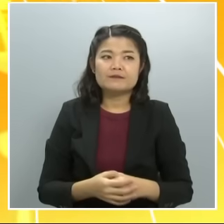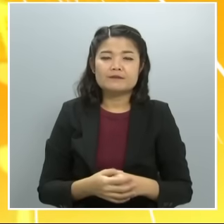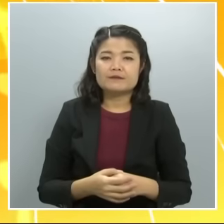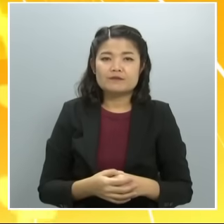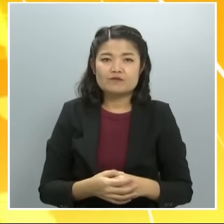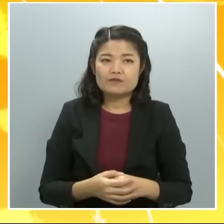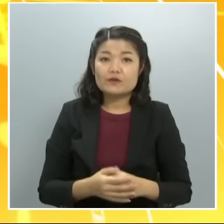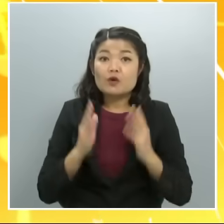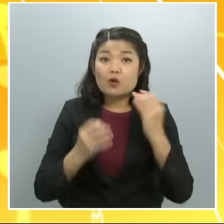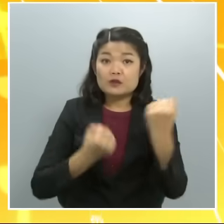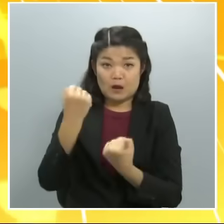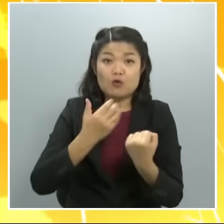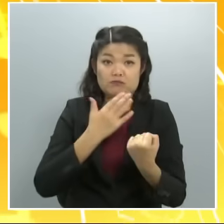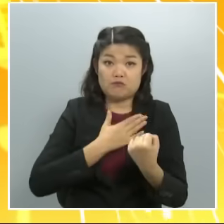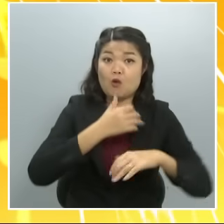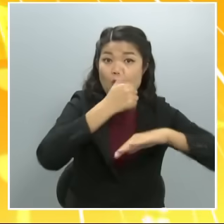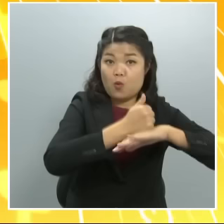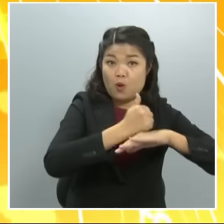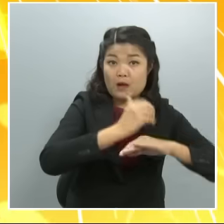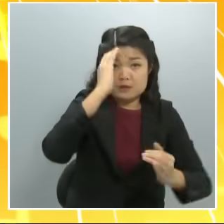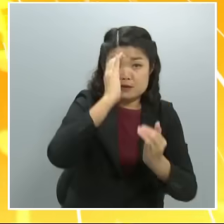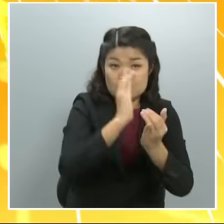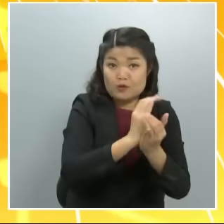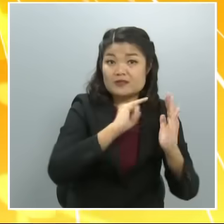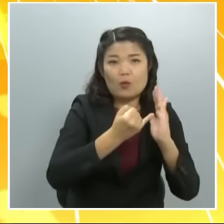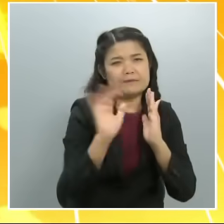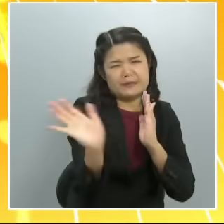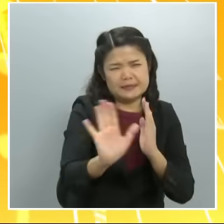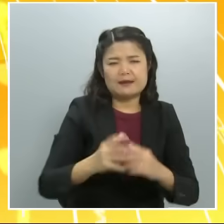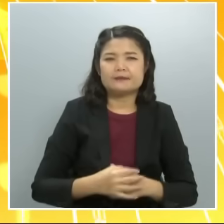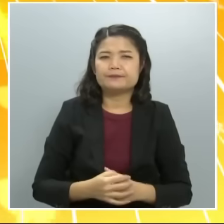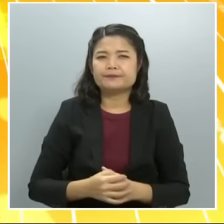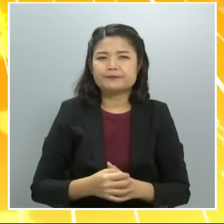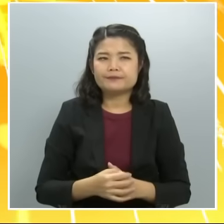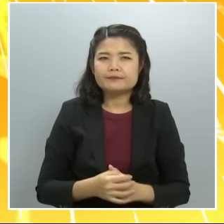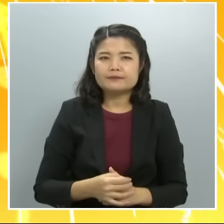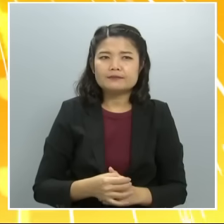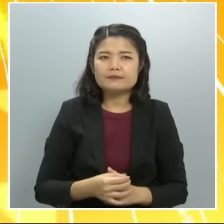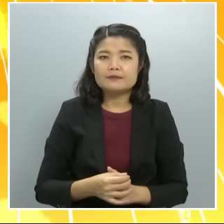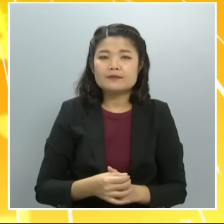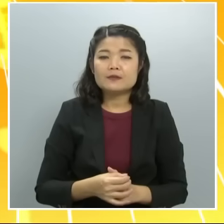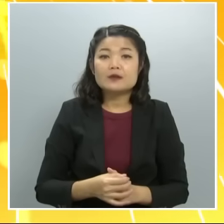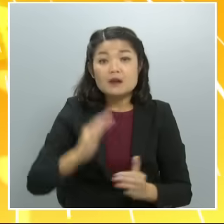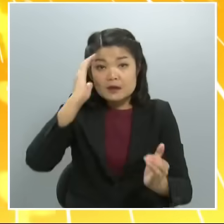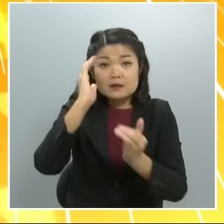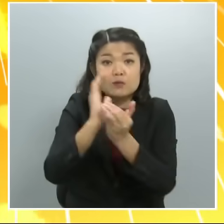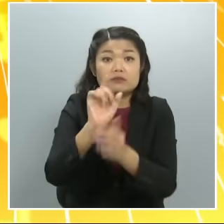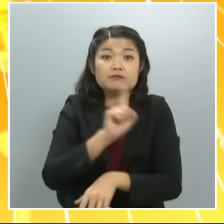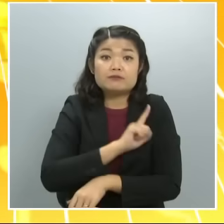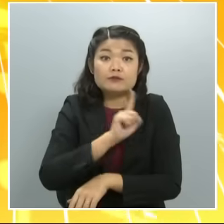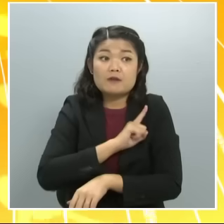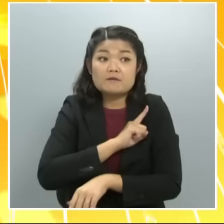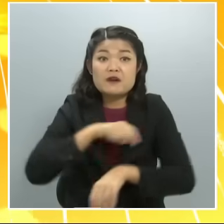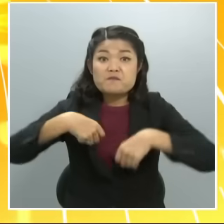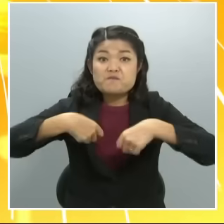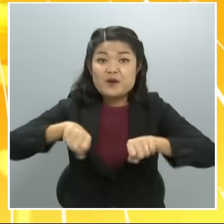ม่ใช่เป็นคนขับรถของผู้บังคับการนอกจากนั้นท่านยังบอกนะครับท่านผู้ชมครับว่าตำรวจที่ทำหน้าที่ขับรถนำขบว